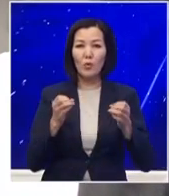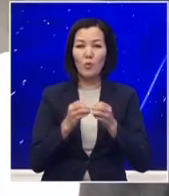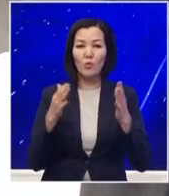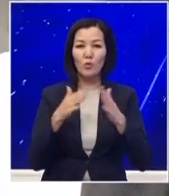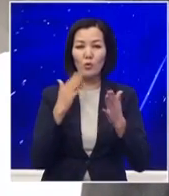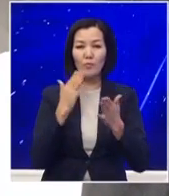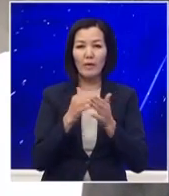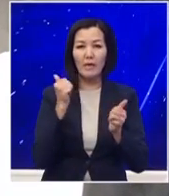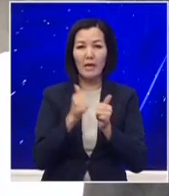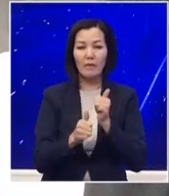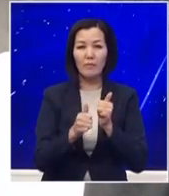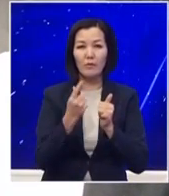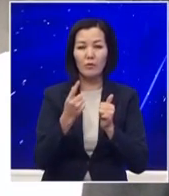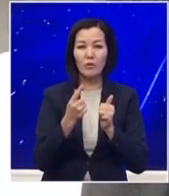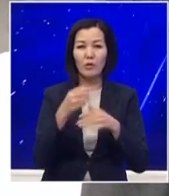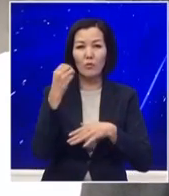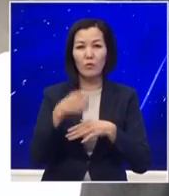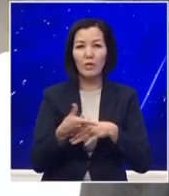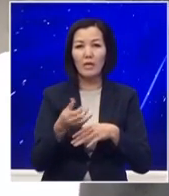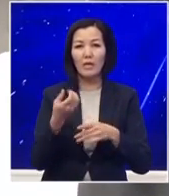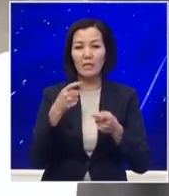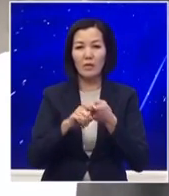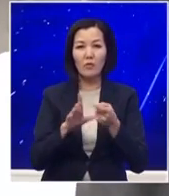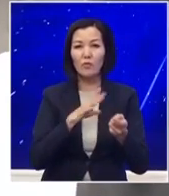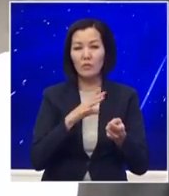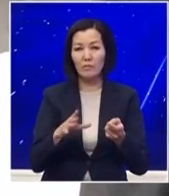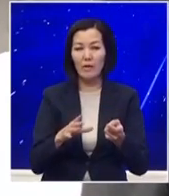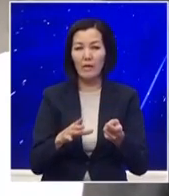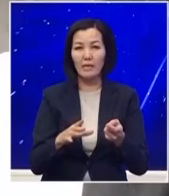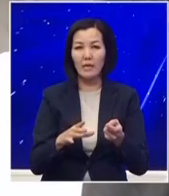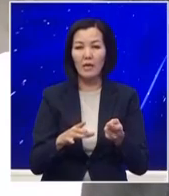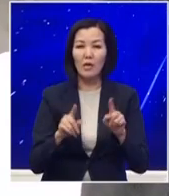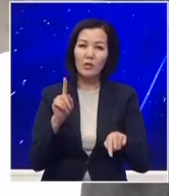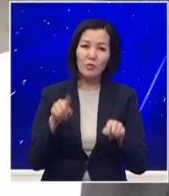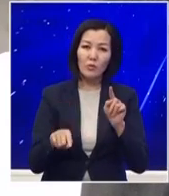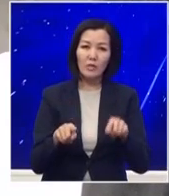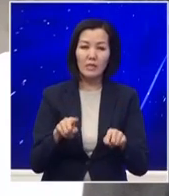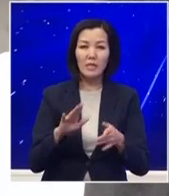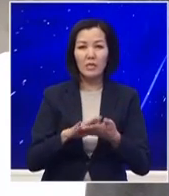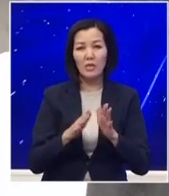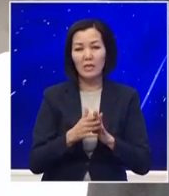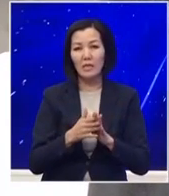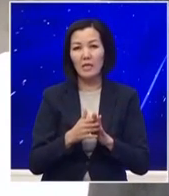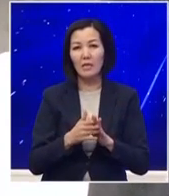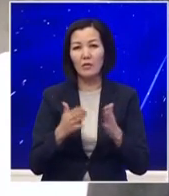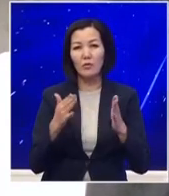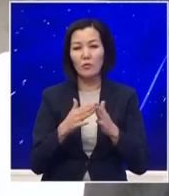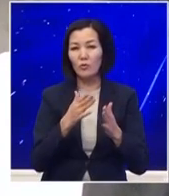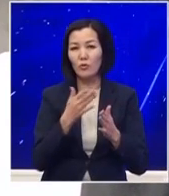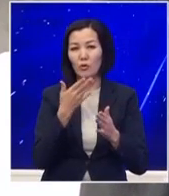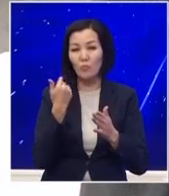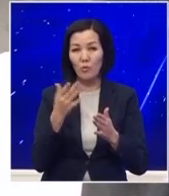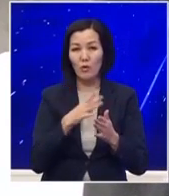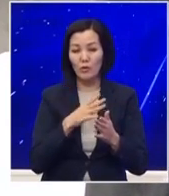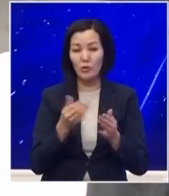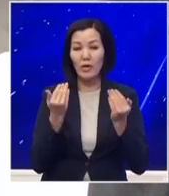бар. Әрбір үйде бір екі пәтерден орталықтандырылған газға қосылмаған. Олардың сол бір кездері жағдайлары келмей, я болмаса үйлерінде болмай қалғандар.